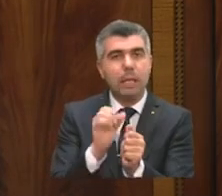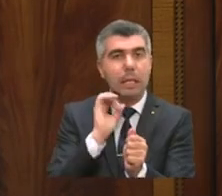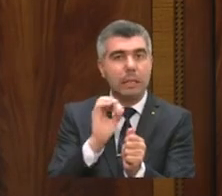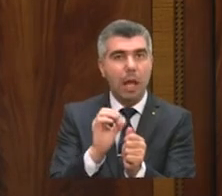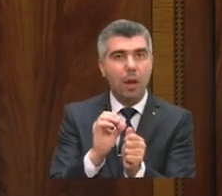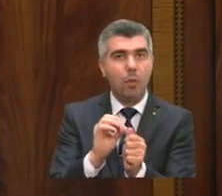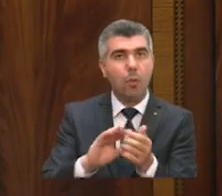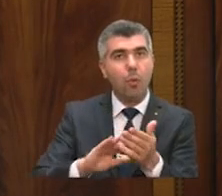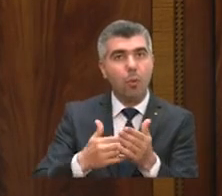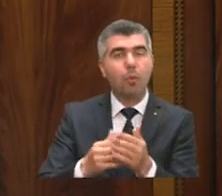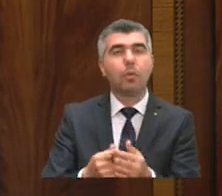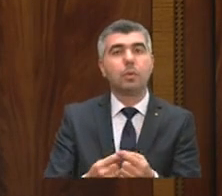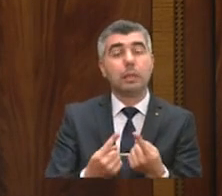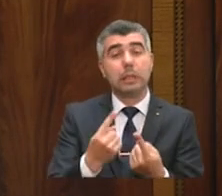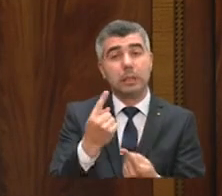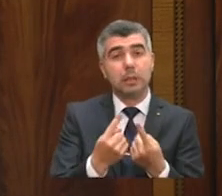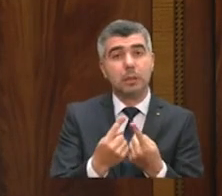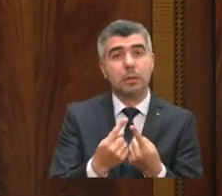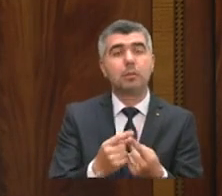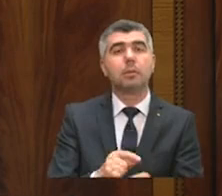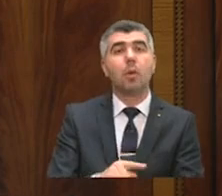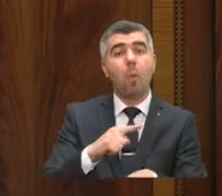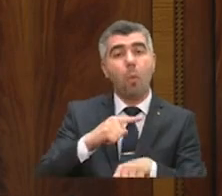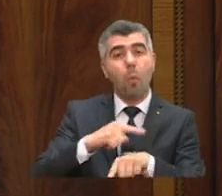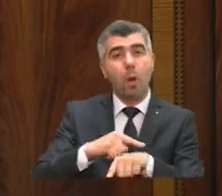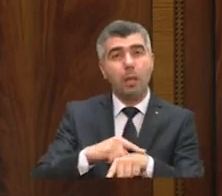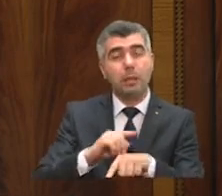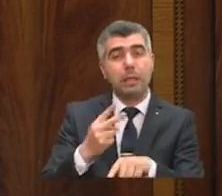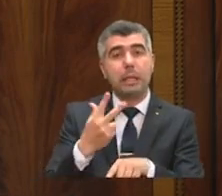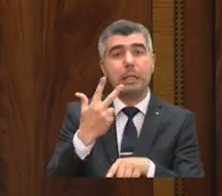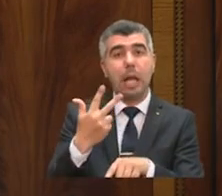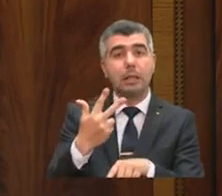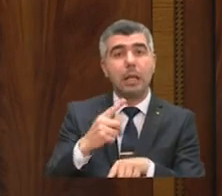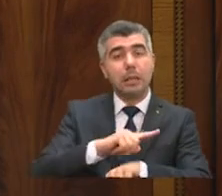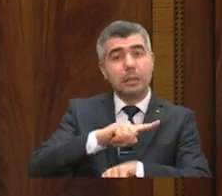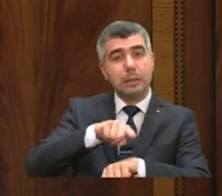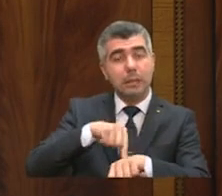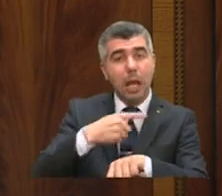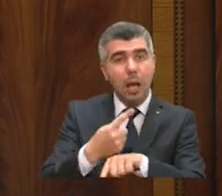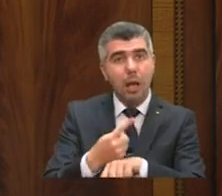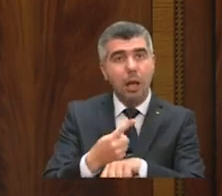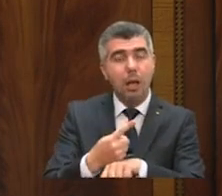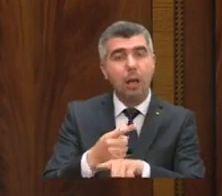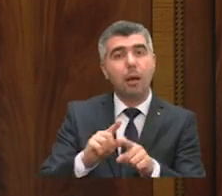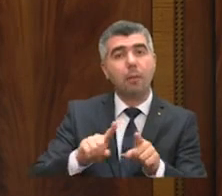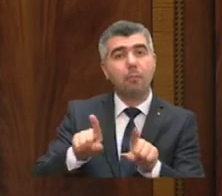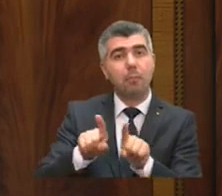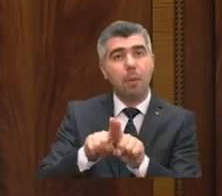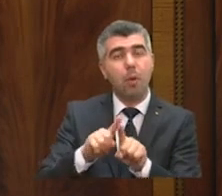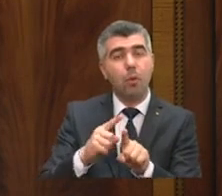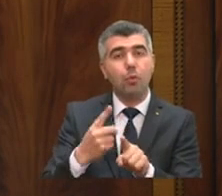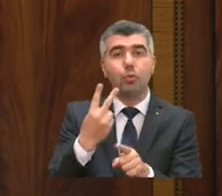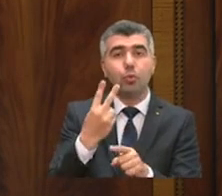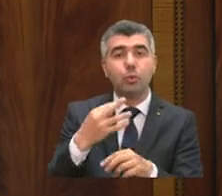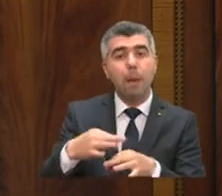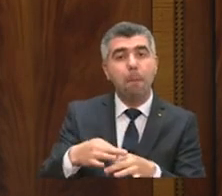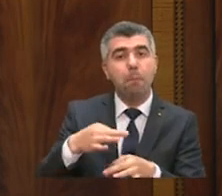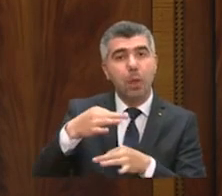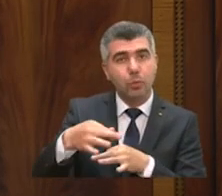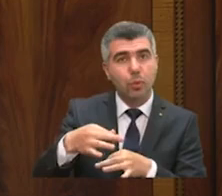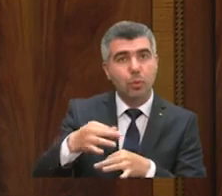والتخالط خصو يكون في واحد المده كتفوت ديال تقريبا 3 سوايع او وفي واحد المساحه ما كتجاوز 2 متر، عاد